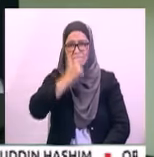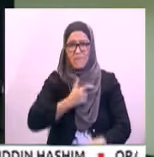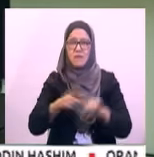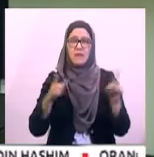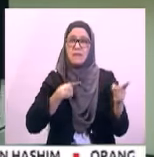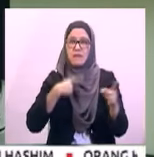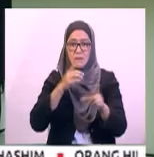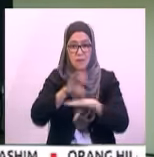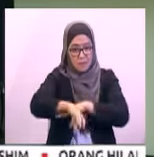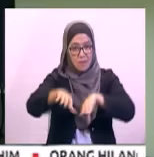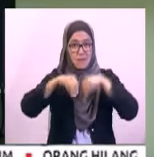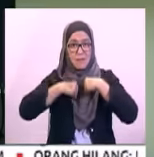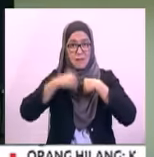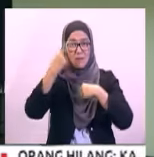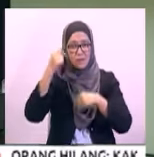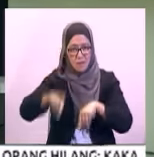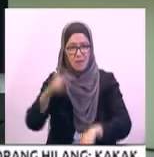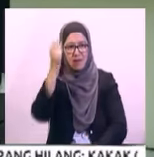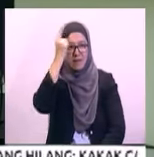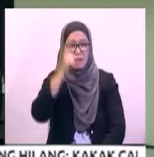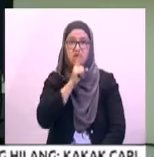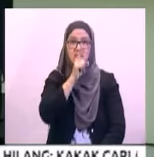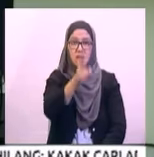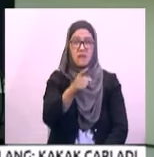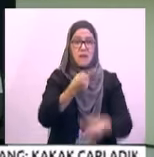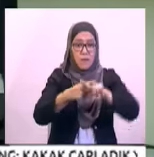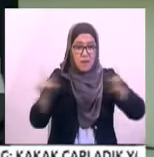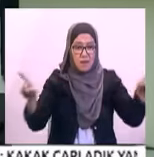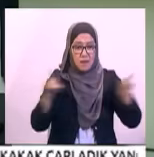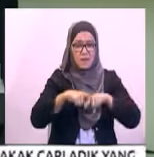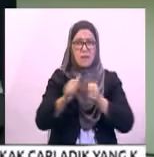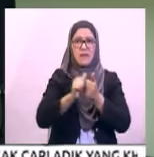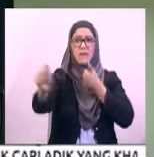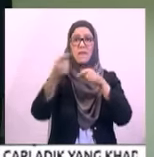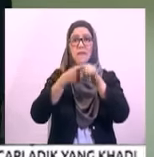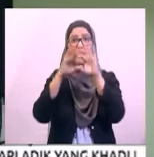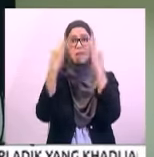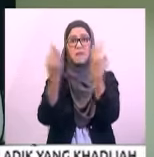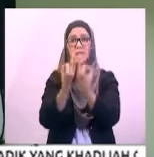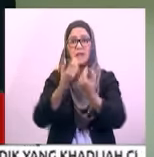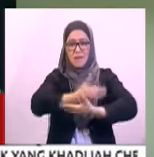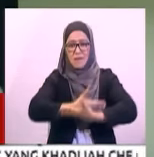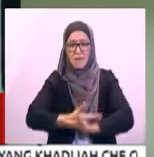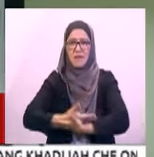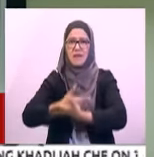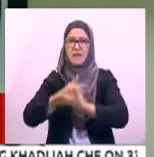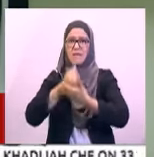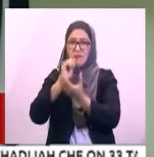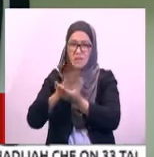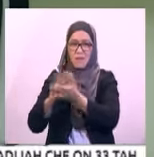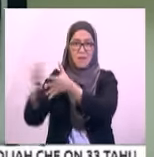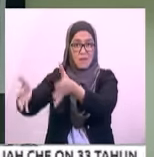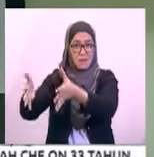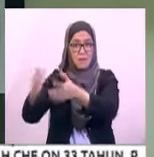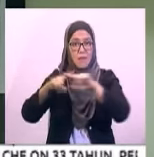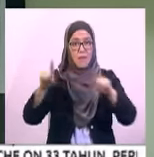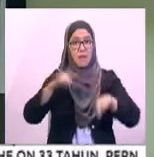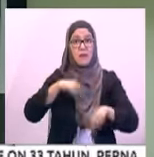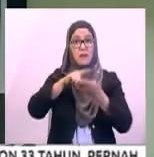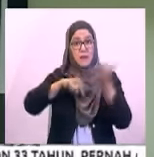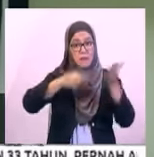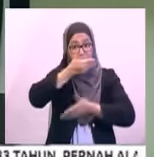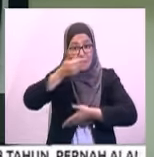memang jauh dari family lah, anak bini memang tinggal lah tu. Tapi yang bestnya bila raya kat laut ni dengan